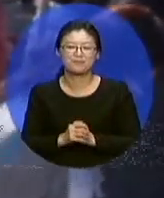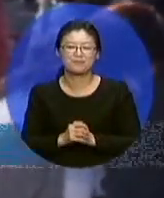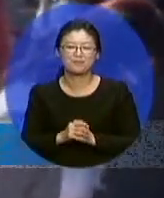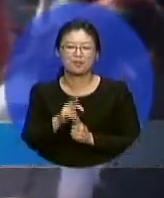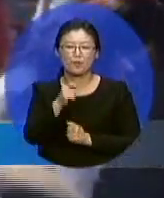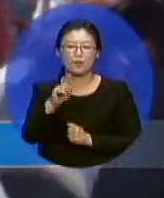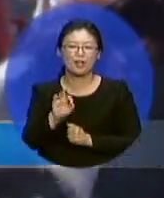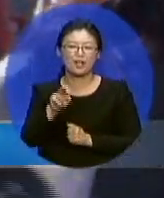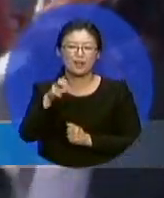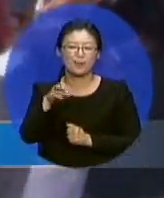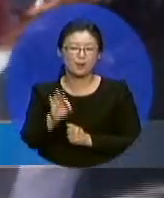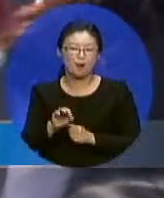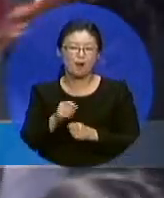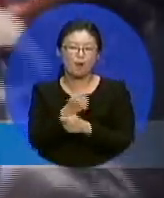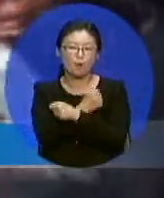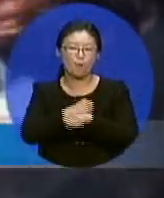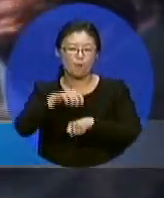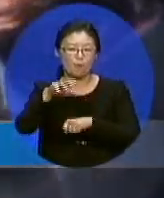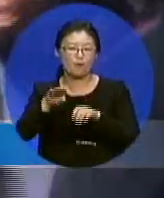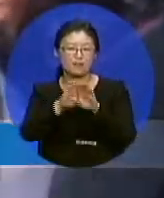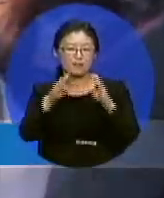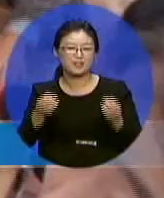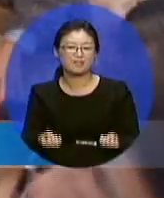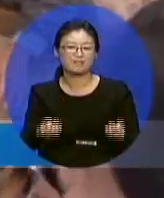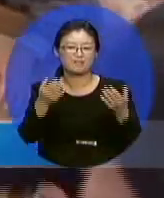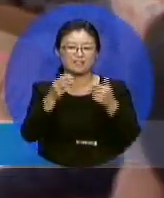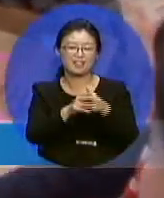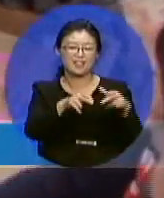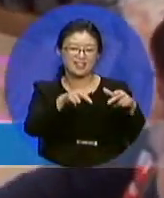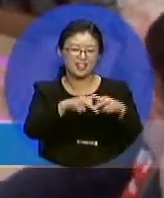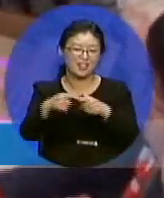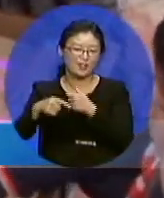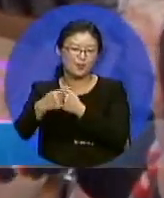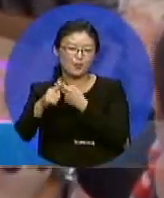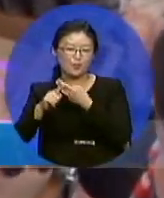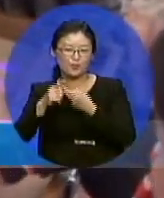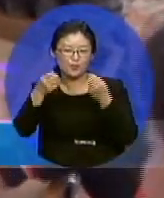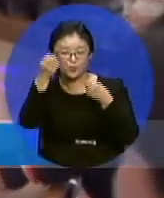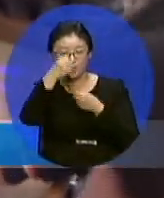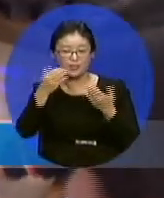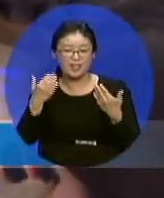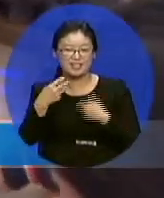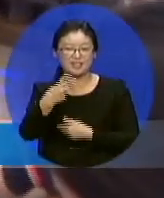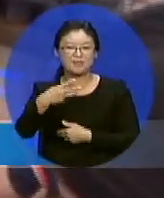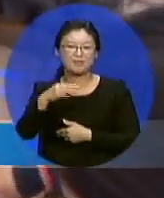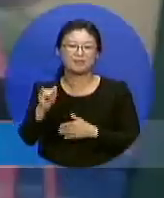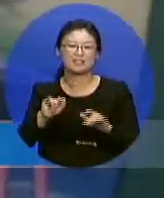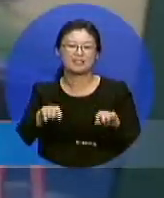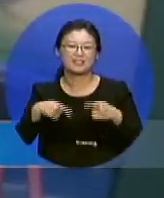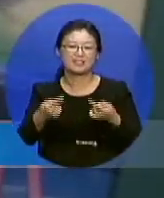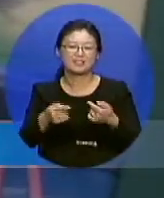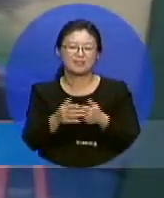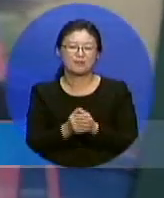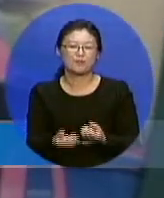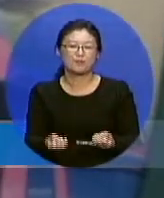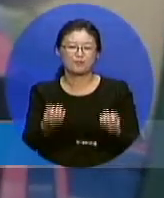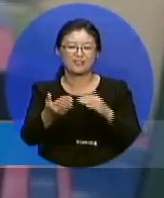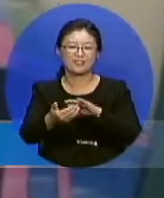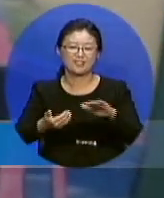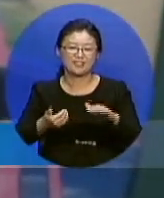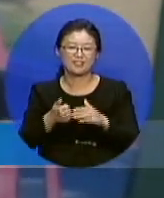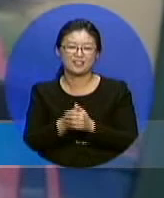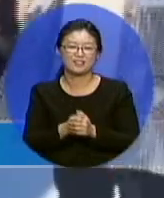광명 스페돔 중앙광장에서 펼쳐진 축제에는 장애인과 초중고등학생 등 3천여 명이 참석했으며 축제에 앞서